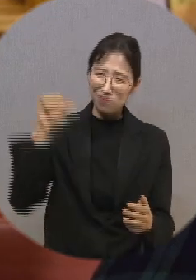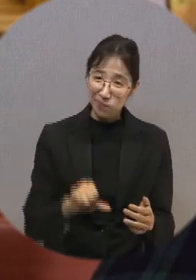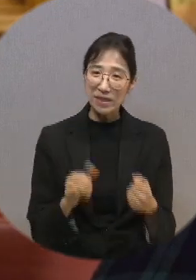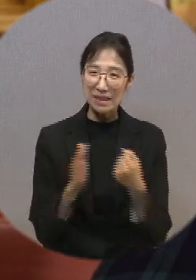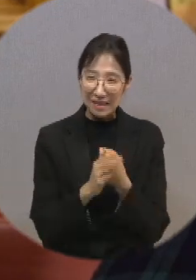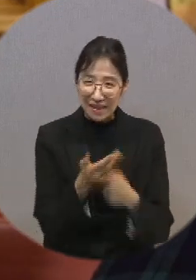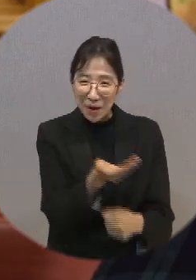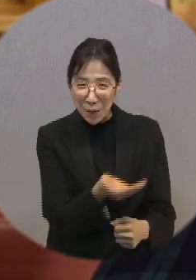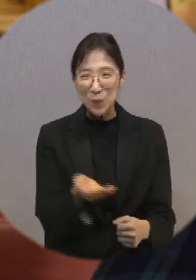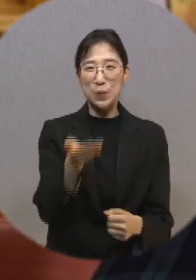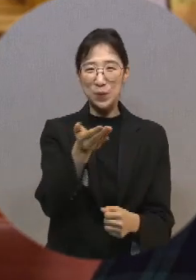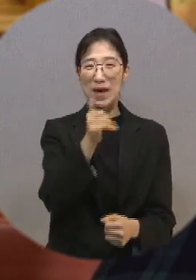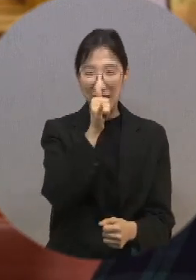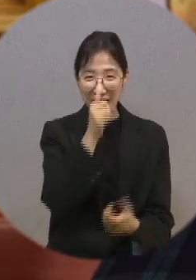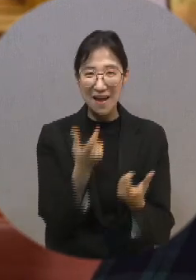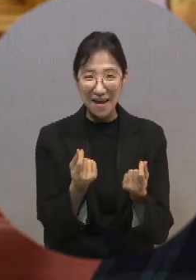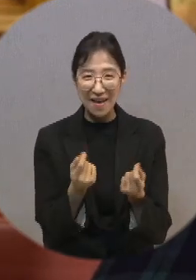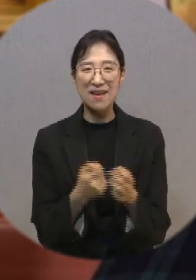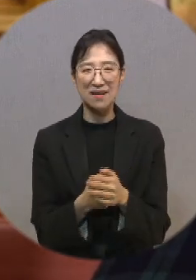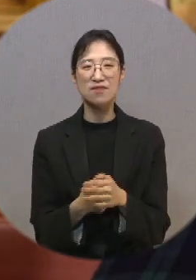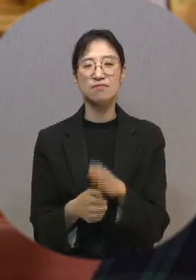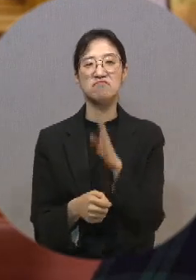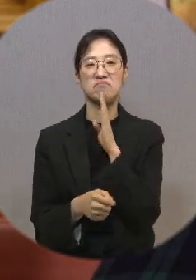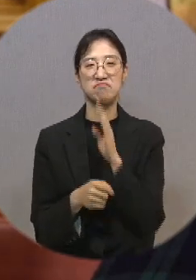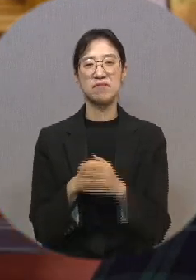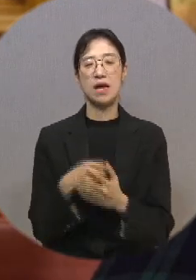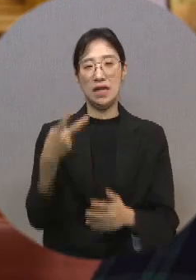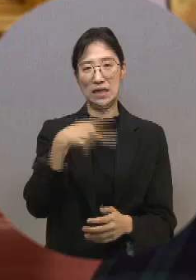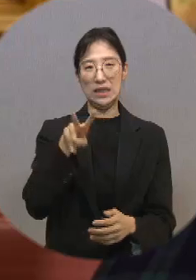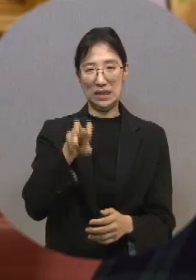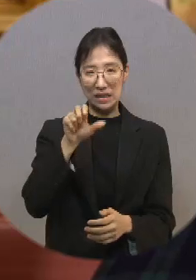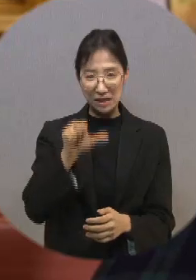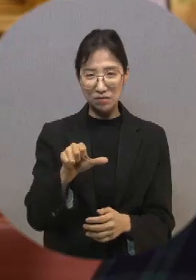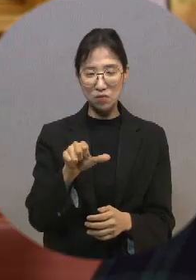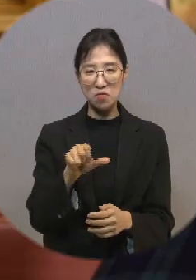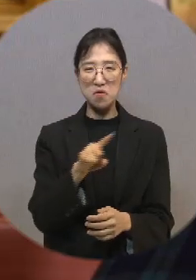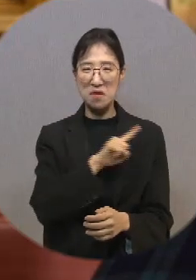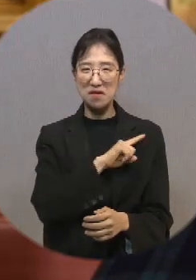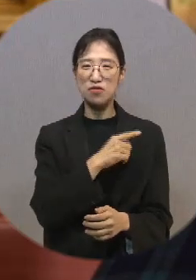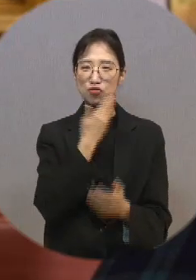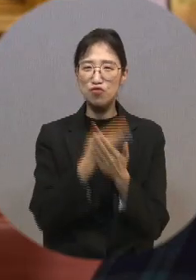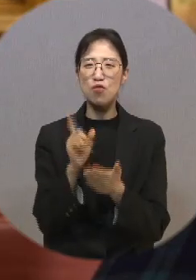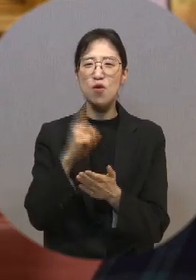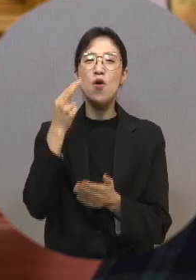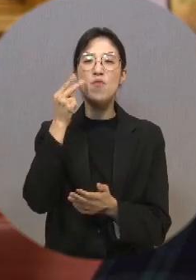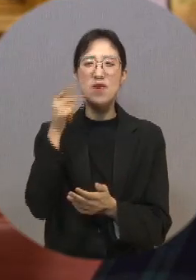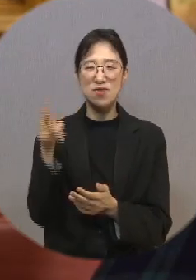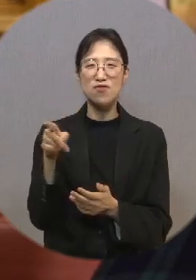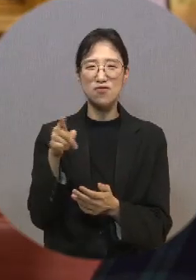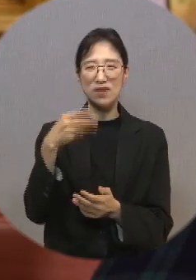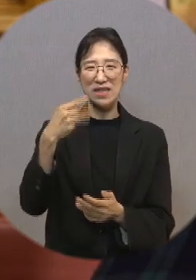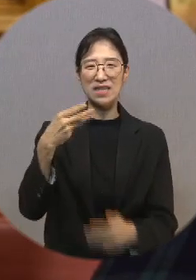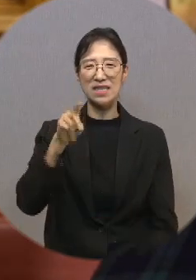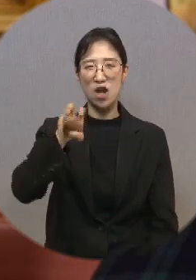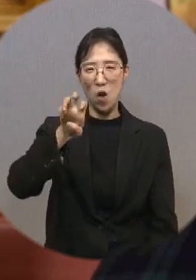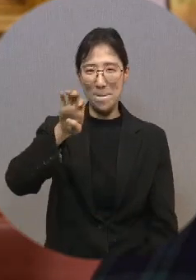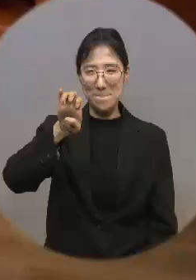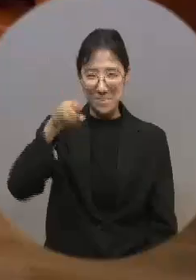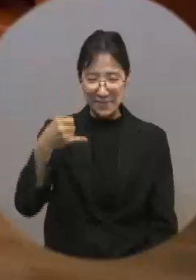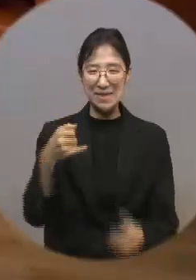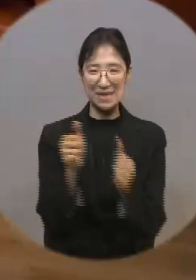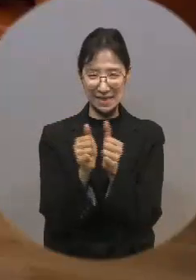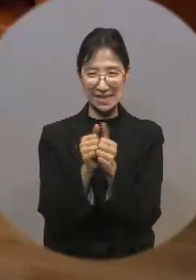때문에. 올라온 것만은 네. 분명해 보인다. 자, 이번에 2025년에 최대 변수가 아무래도 미국인 것 같아요. 트럼프가 당선이 되면서 많은